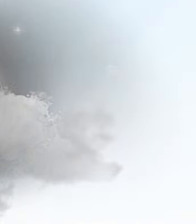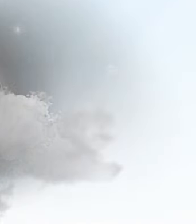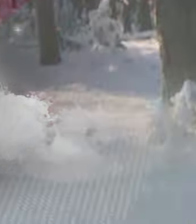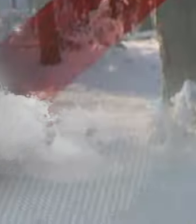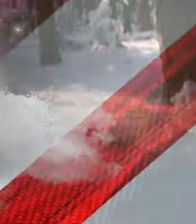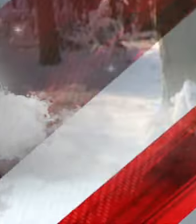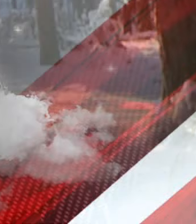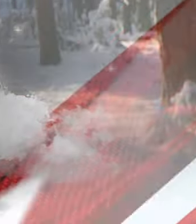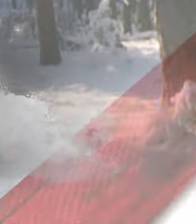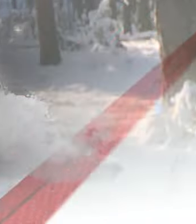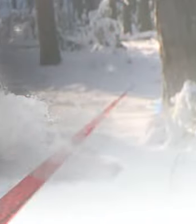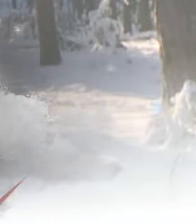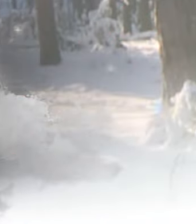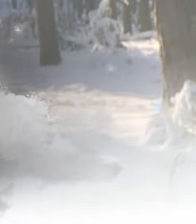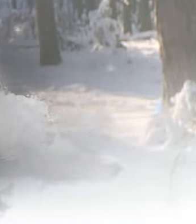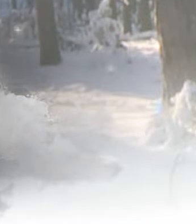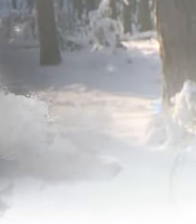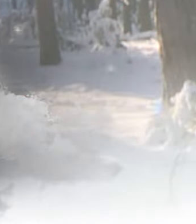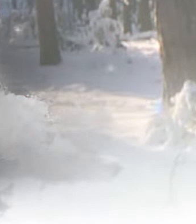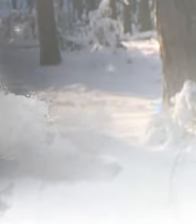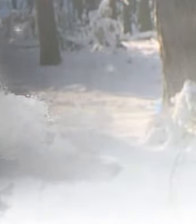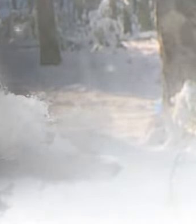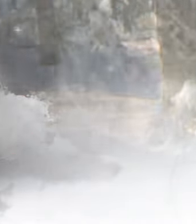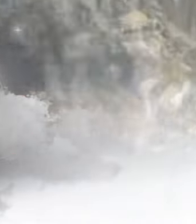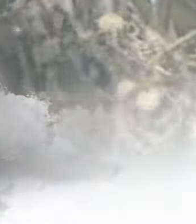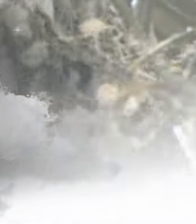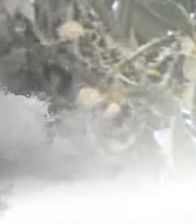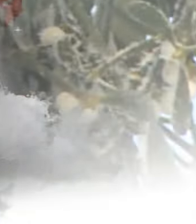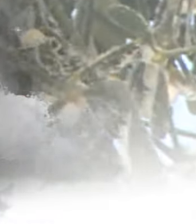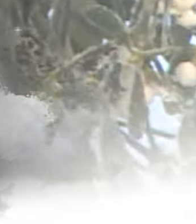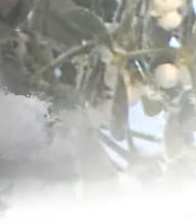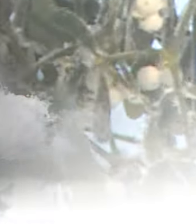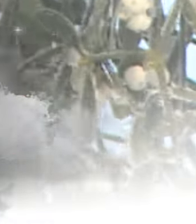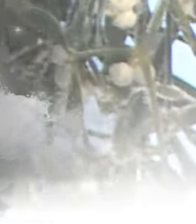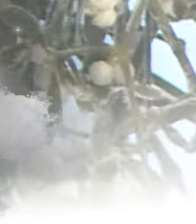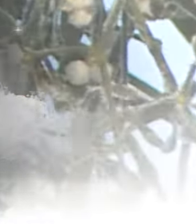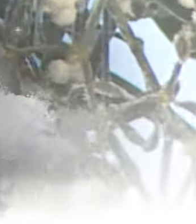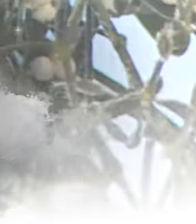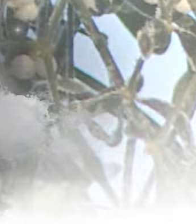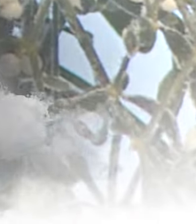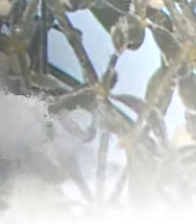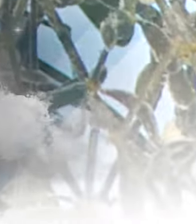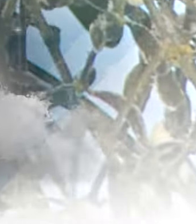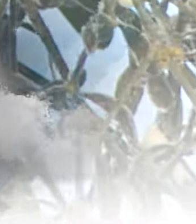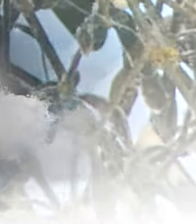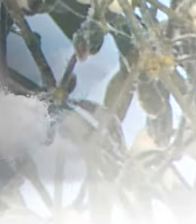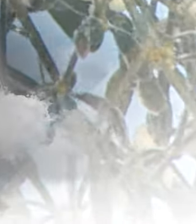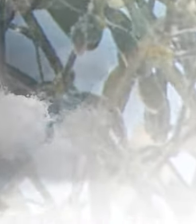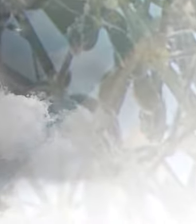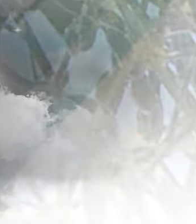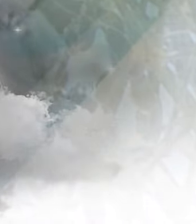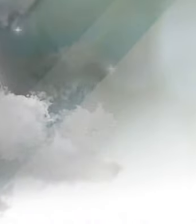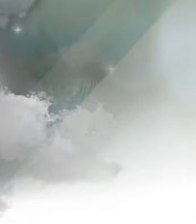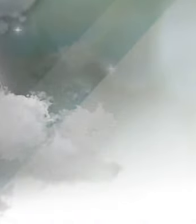градусаў будзе раніццей, да 4-рох па ветра прагрэецца днём і да плюс 2 будзе вечером. Пахмурна,